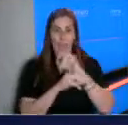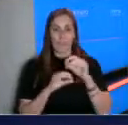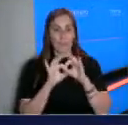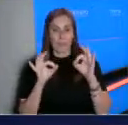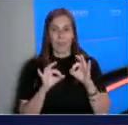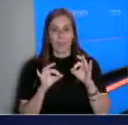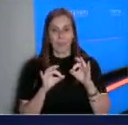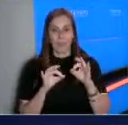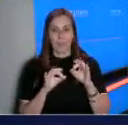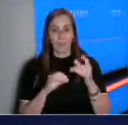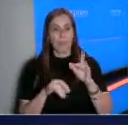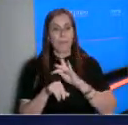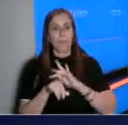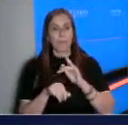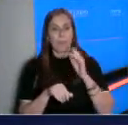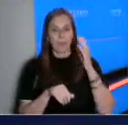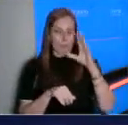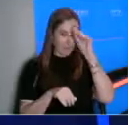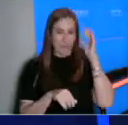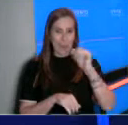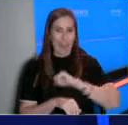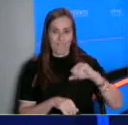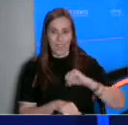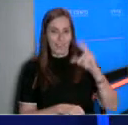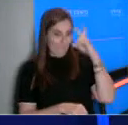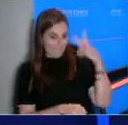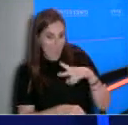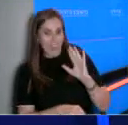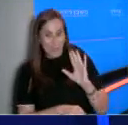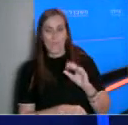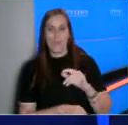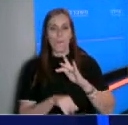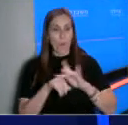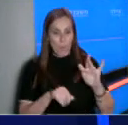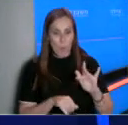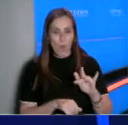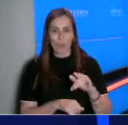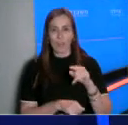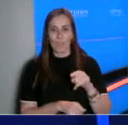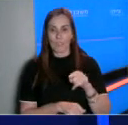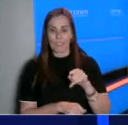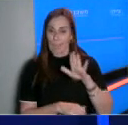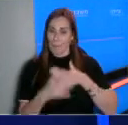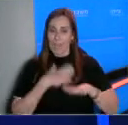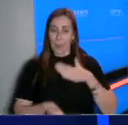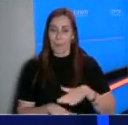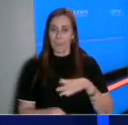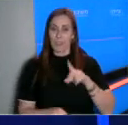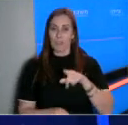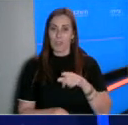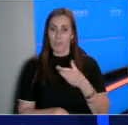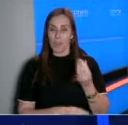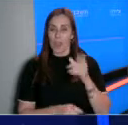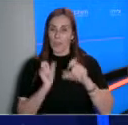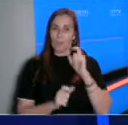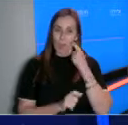התחיל מערבי טריוויה לפנויים פנויות. אז... אוקיי, הבנו. אז כן, זה... אבל זה גם נחמד, כאילו יש בזה קטע,